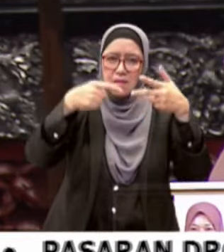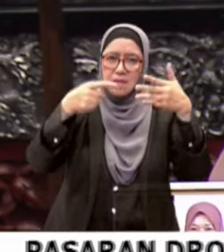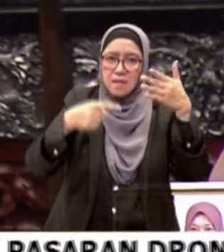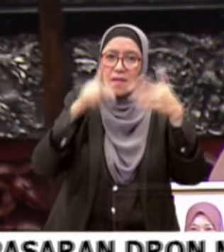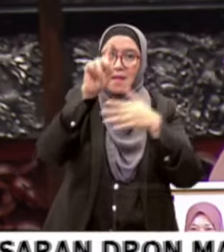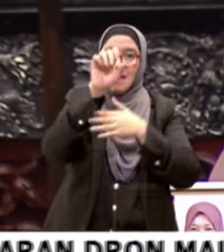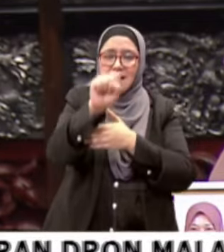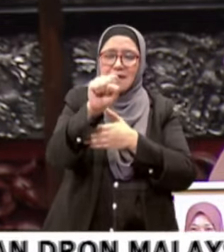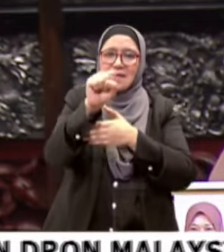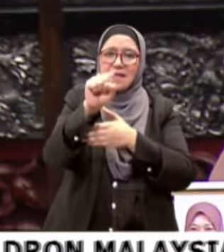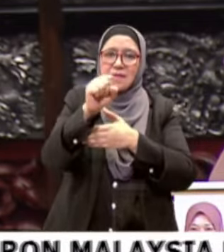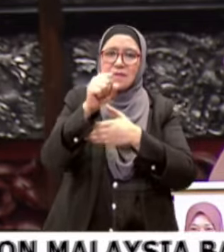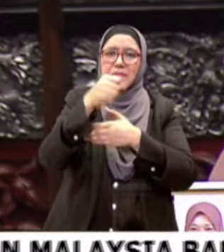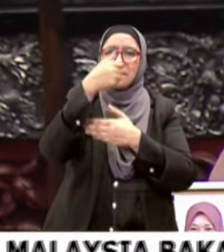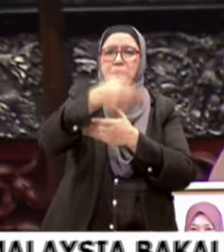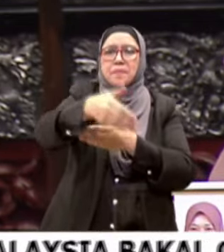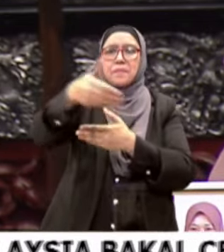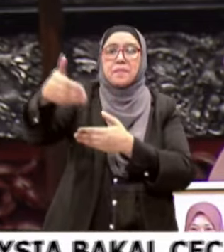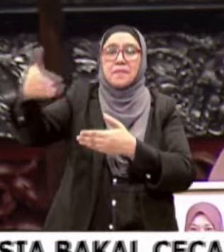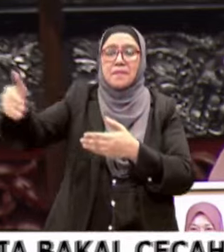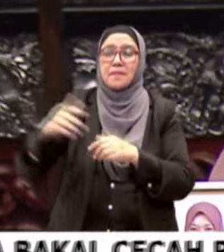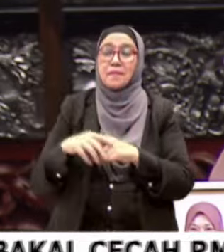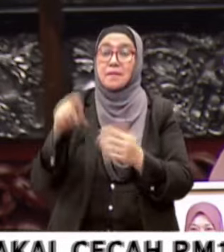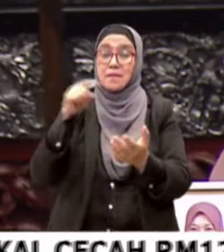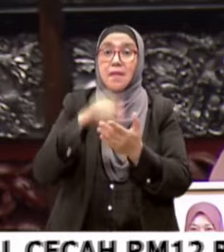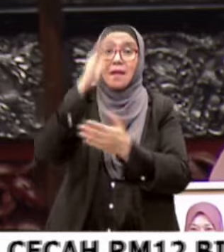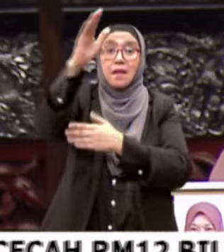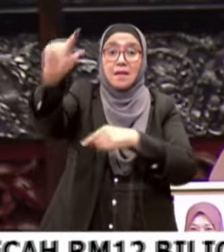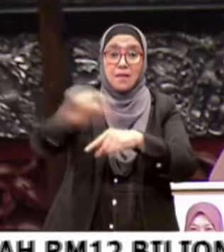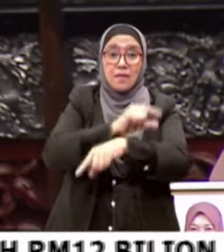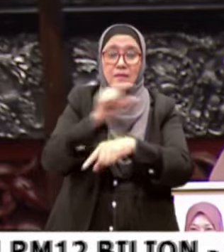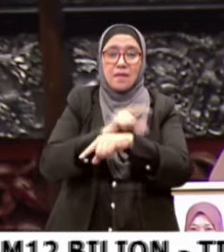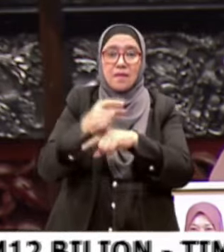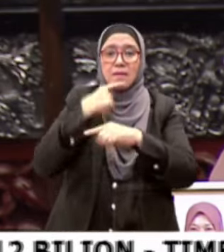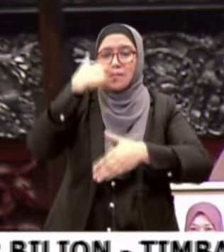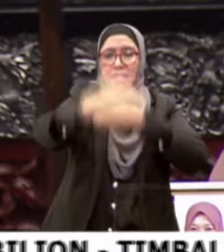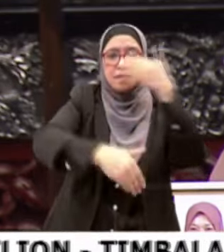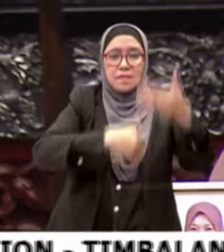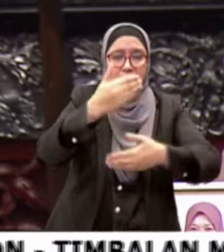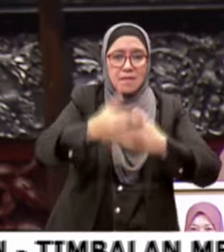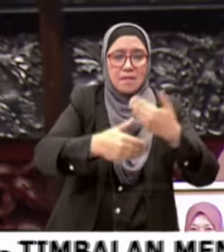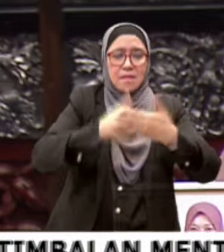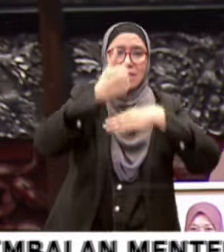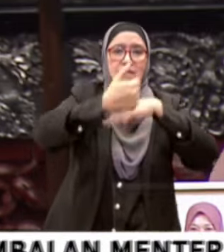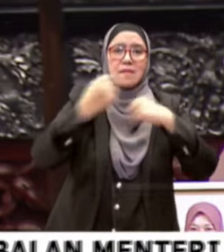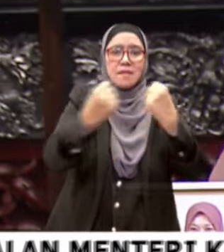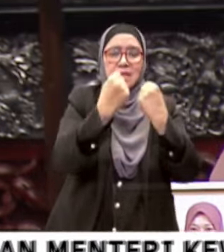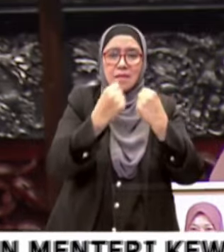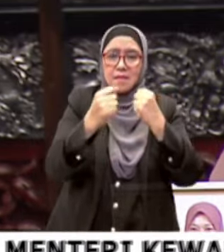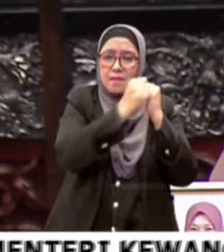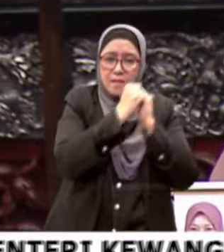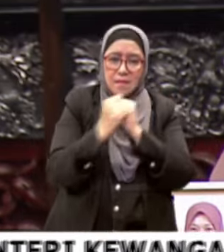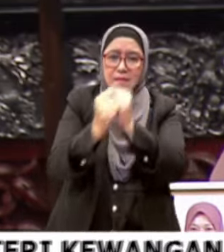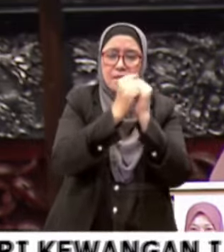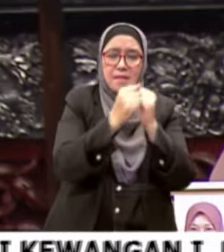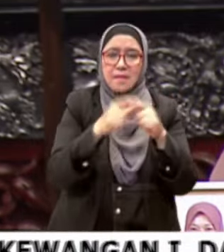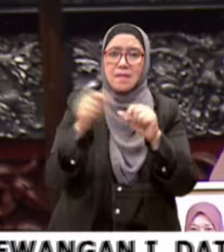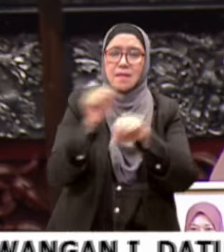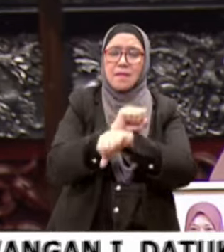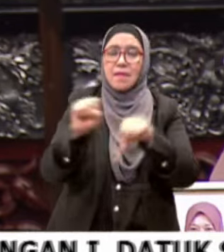bahasa ini akan digunakan dan pelaksanaan pengukuhan kerjasama bersama penyedia platform termasuk aplikasi tiktok dan